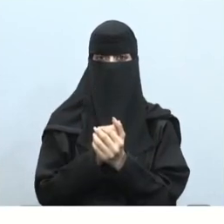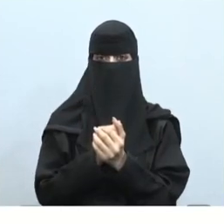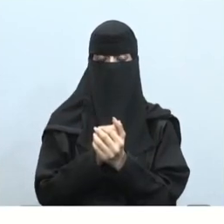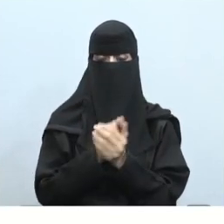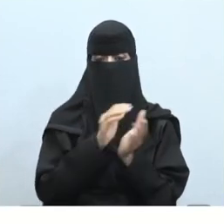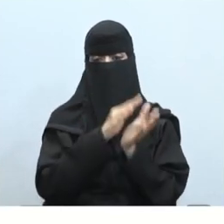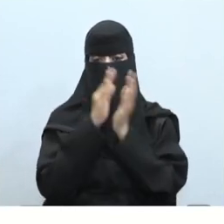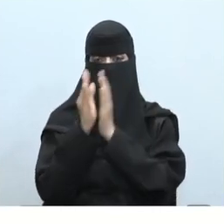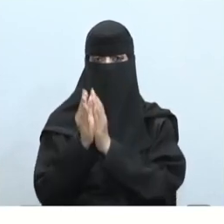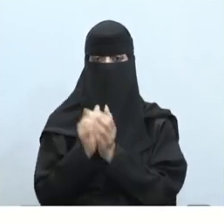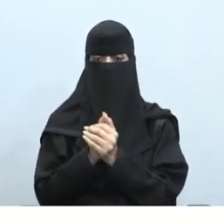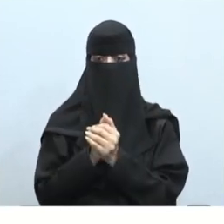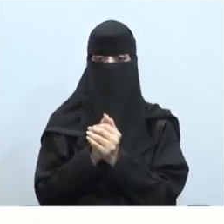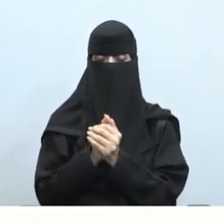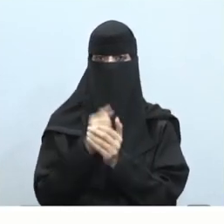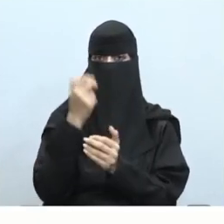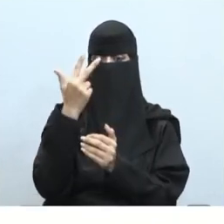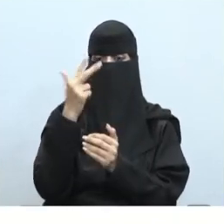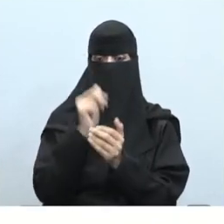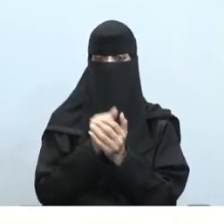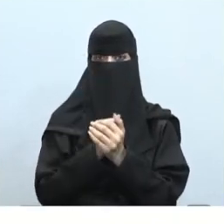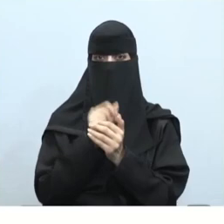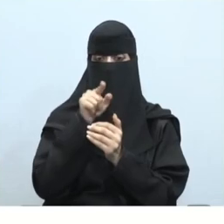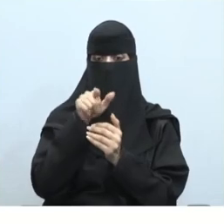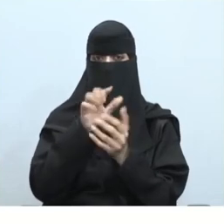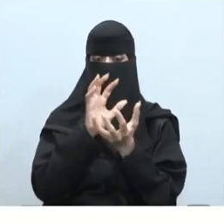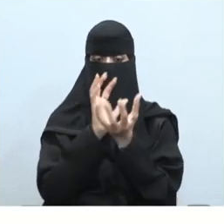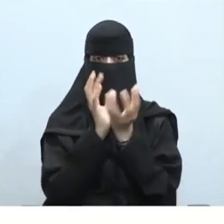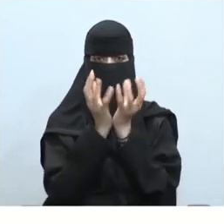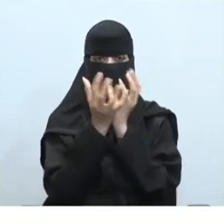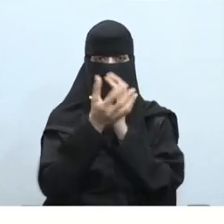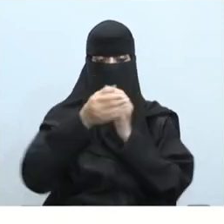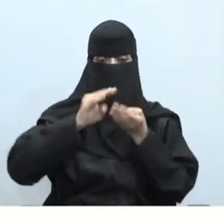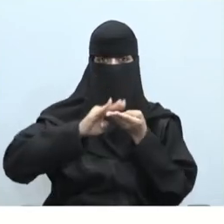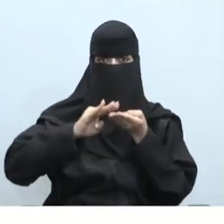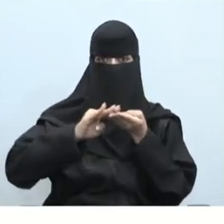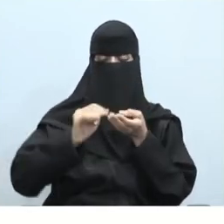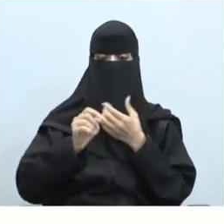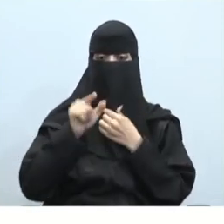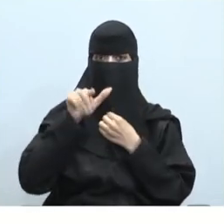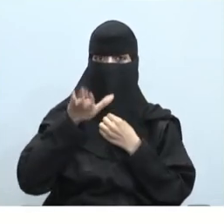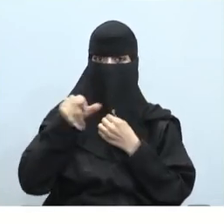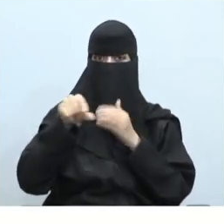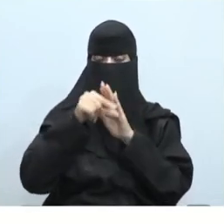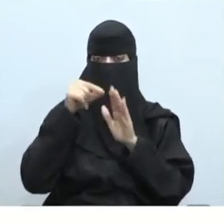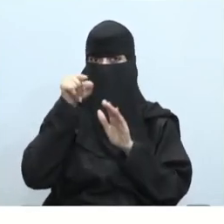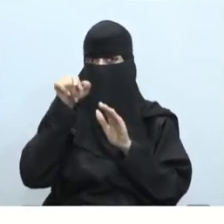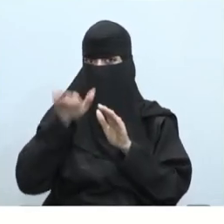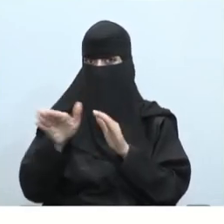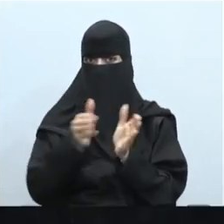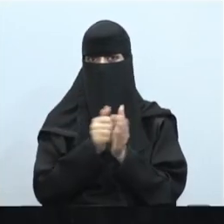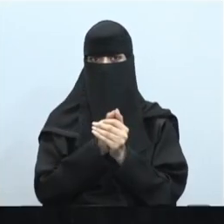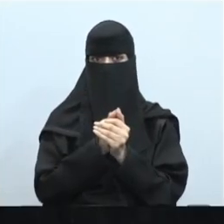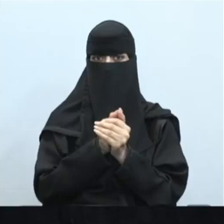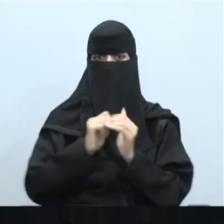وننطلق انا وانتم في الدرس الثامن شكل كوكب الارض من خلال هذا الدرس ابناء وبنات